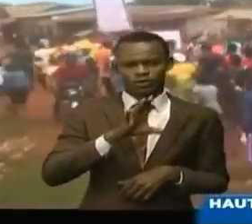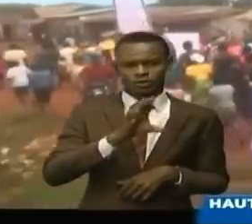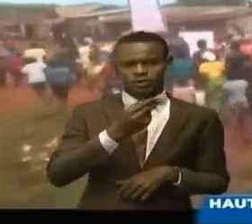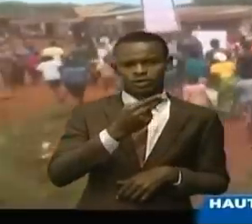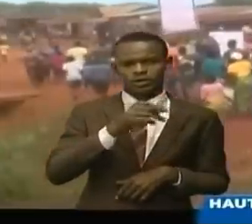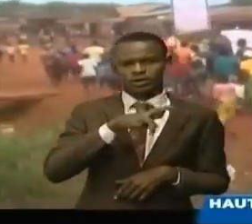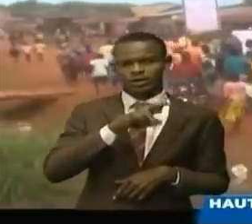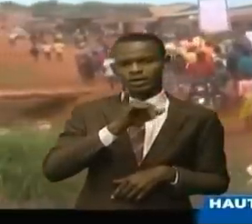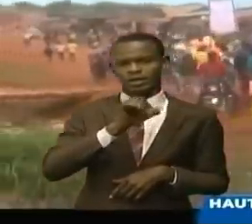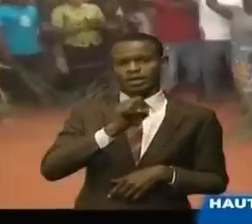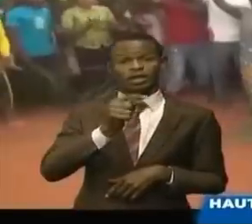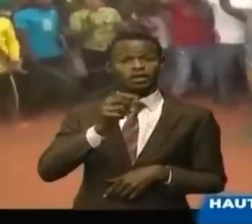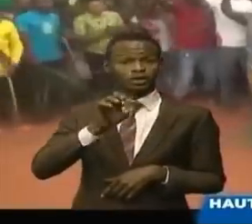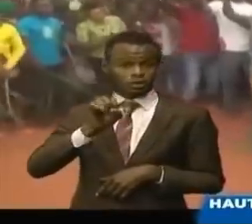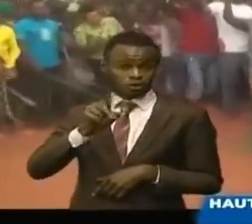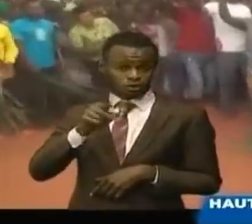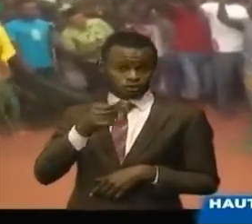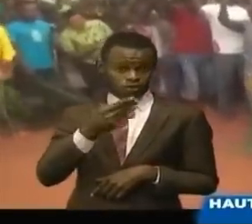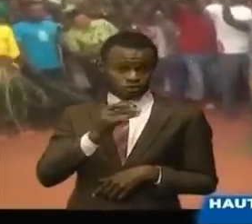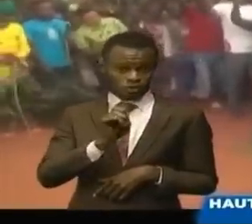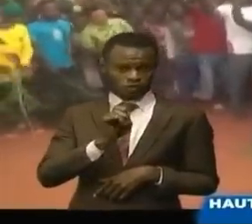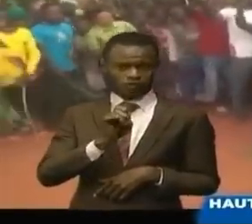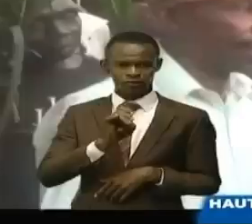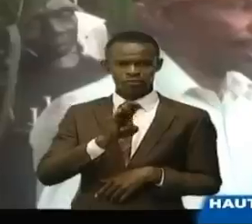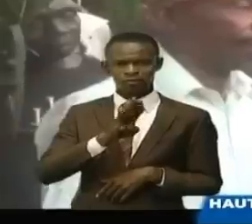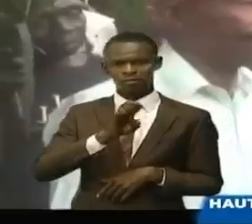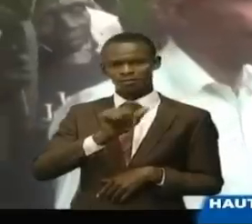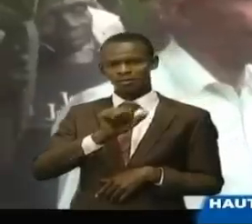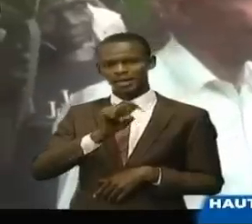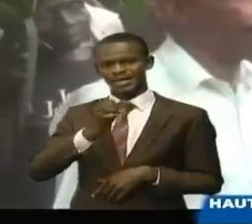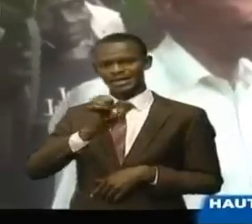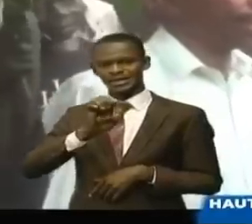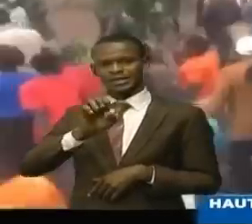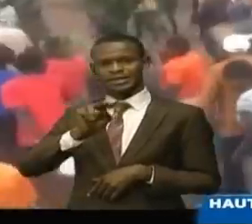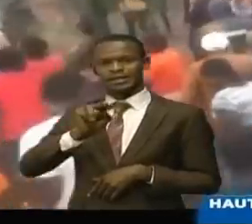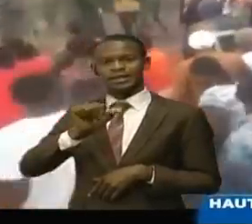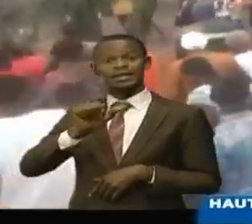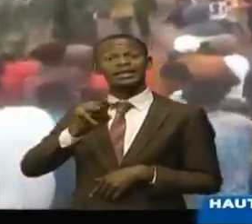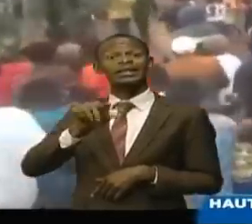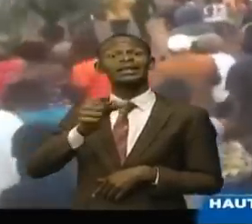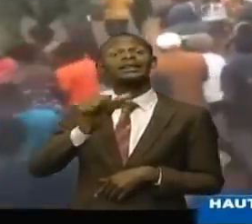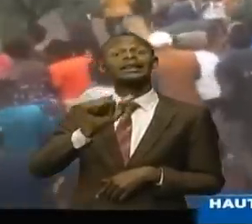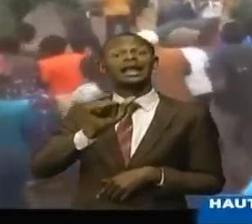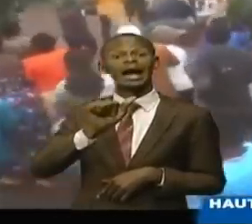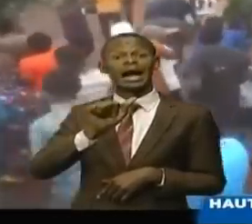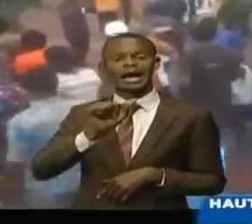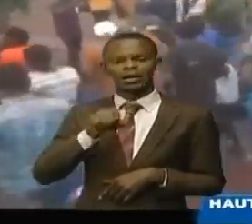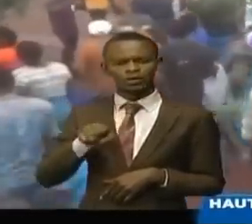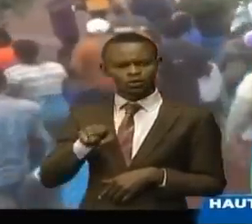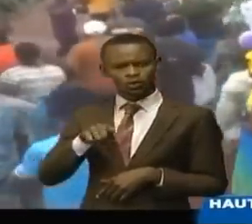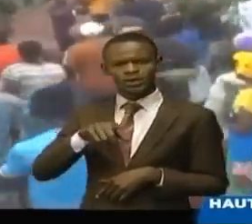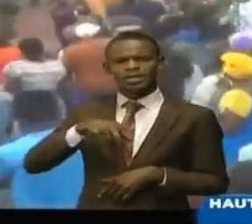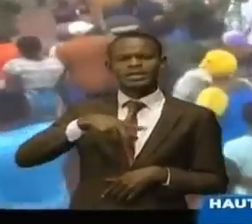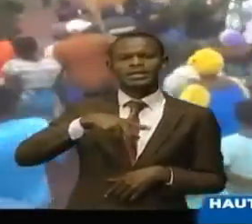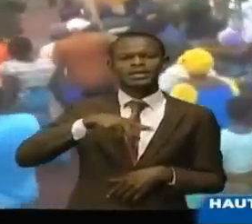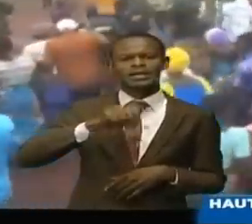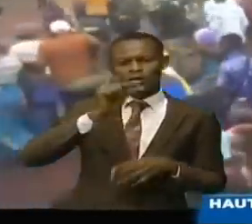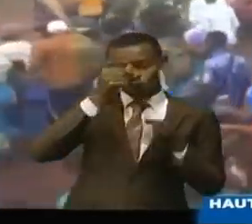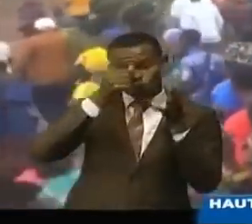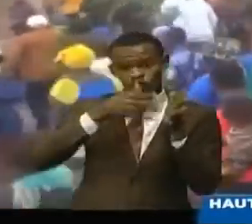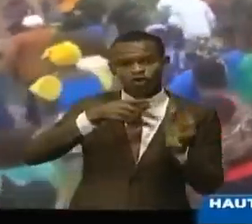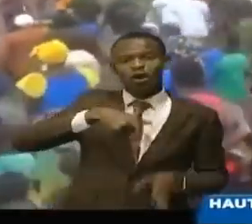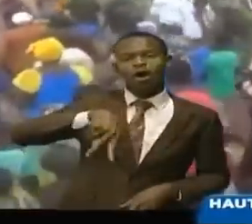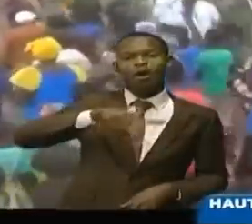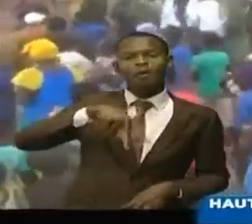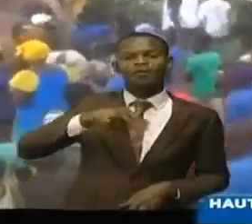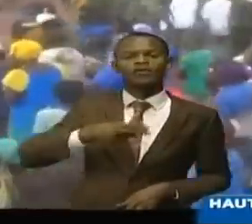de liesse populaire de la part des riverains de la route Isiro-Bolé-Bolé en territoire de Wamba. Et pour cause, les rumeurs et autres spéculations de